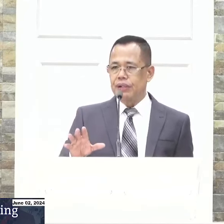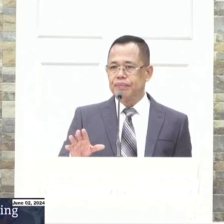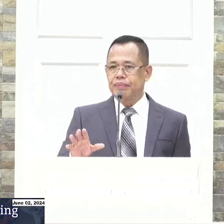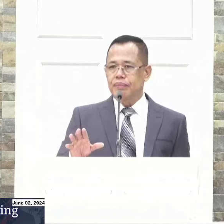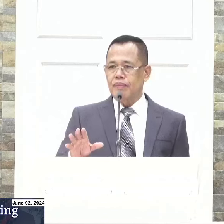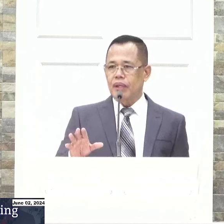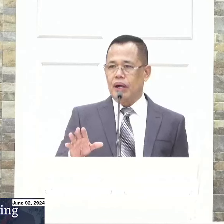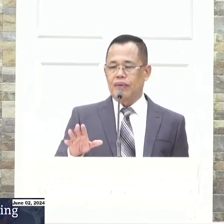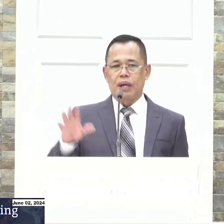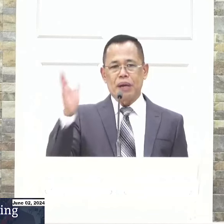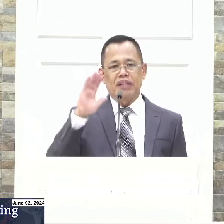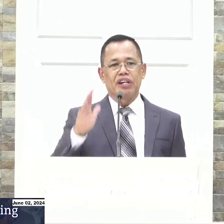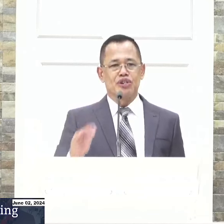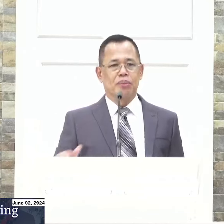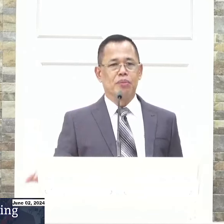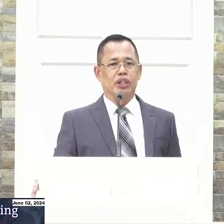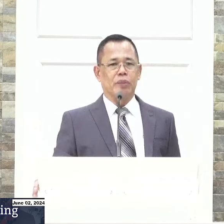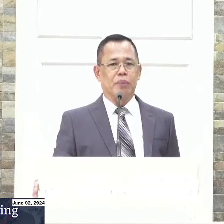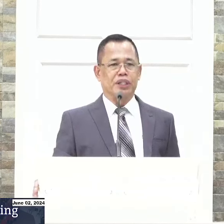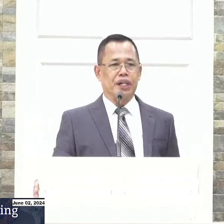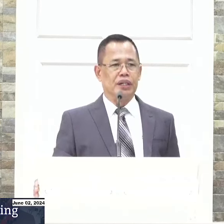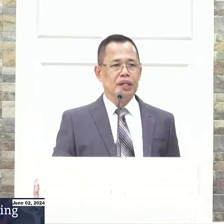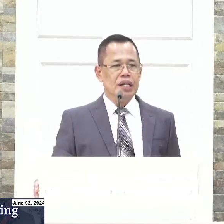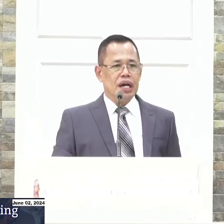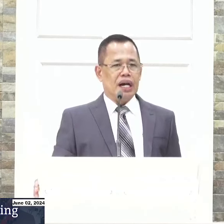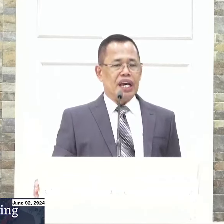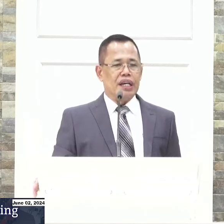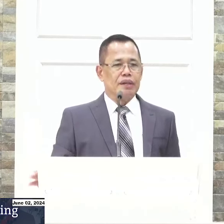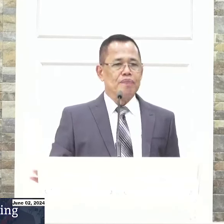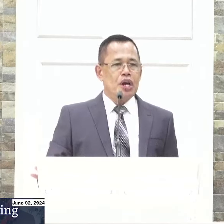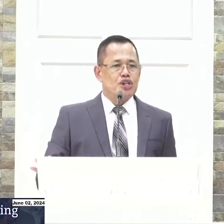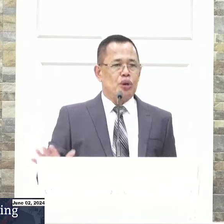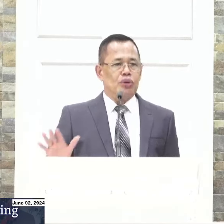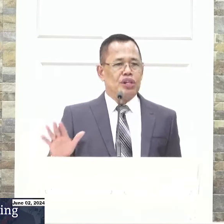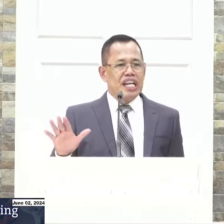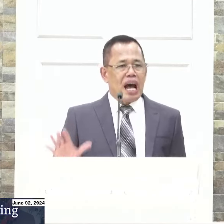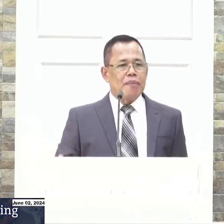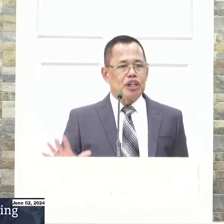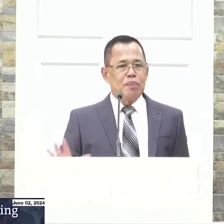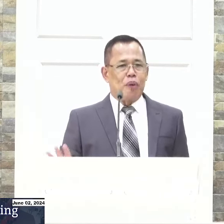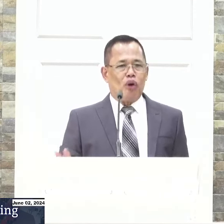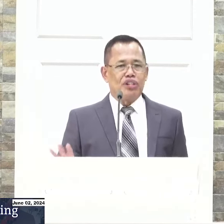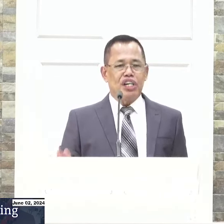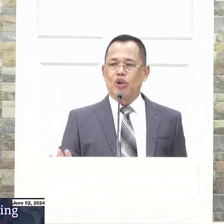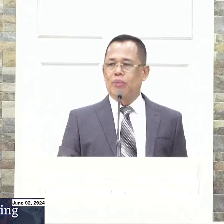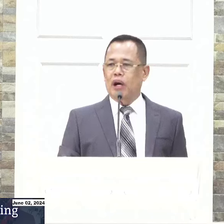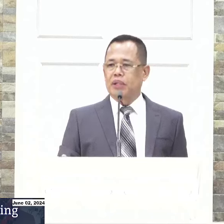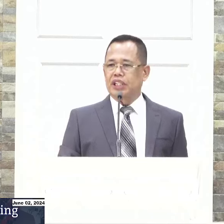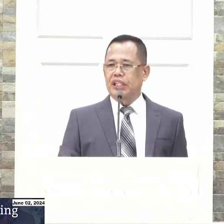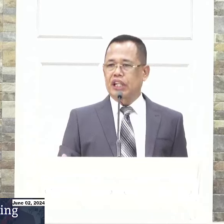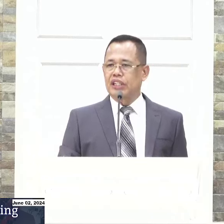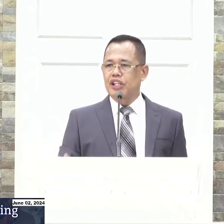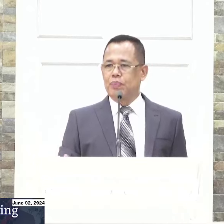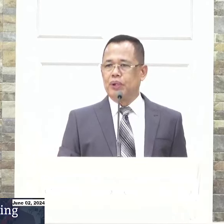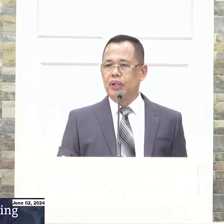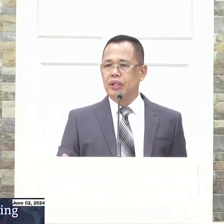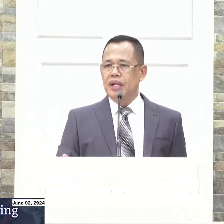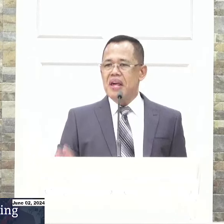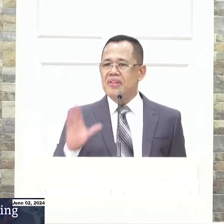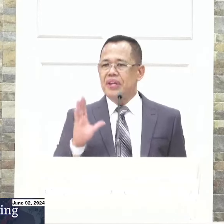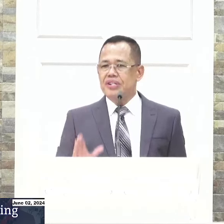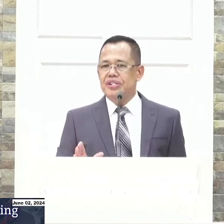ready All right pay attention ng mabuti mga kapatid again so ginamit ni Paul dito mga kapatid tandaan niyo